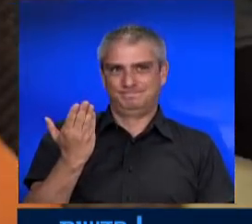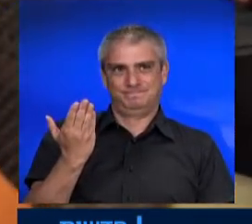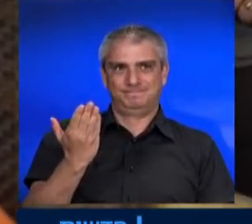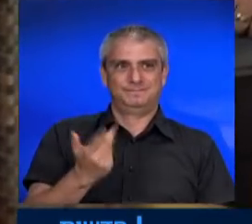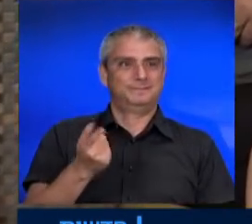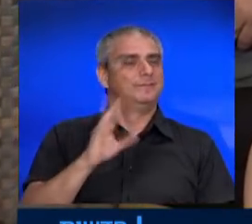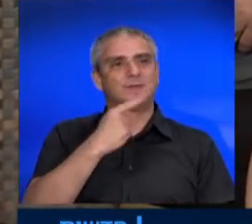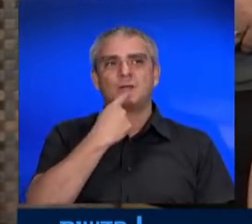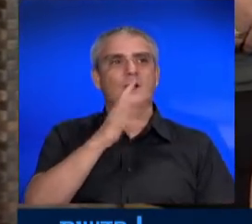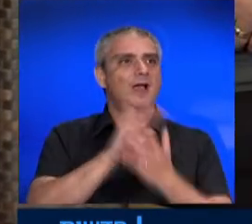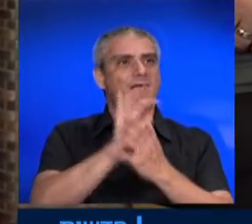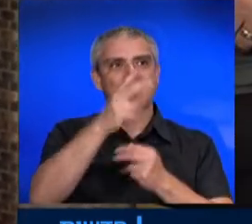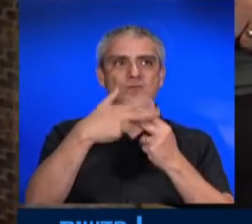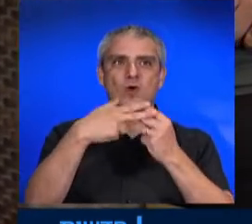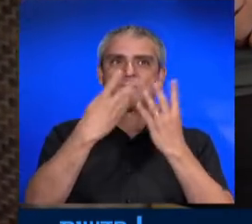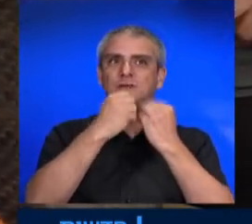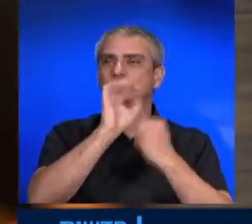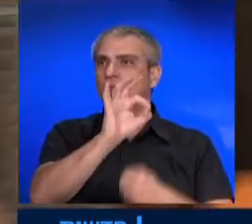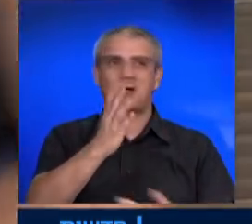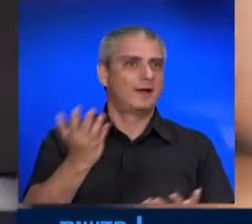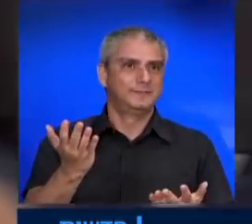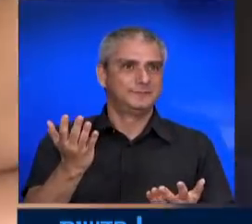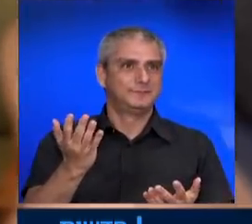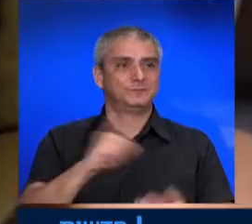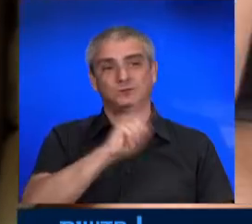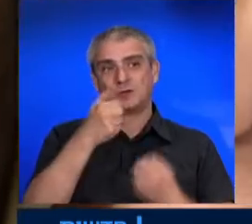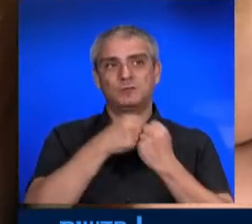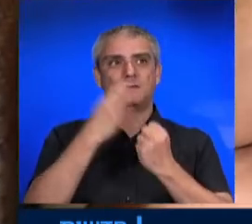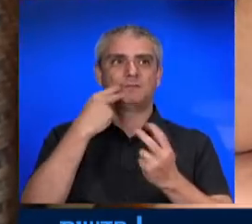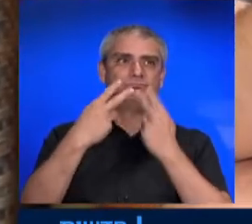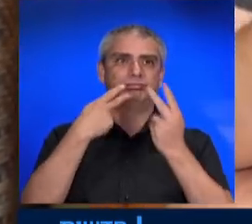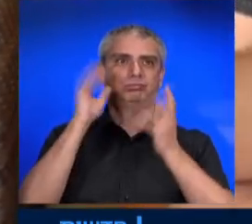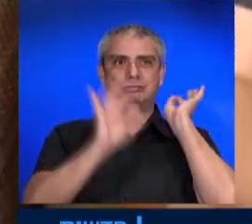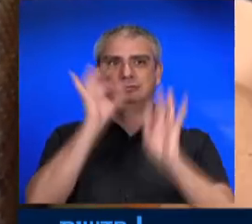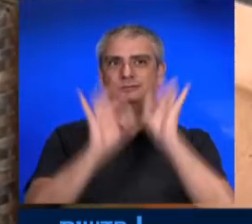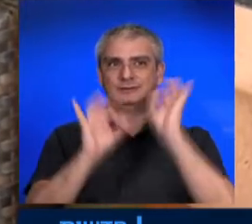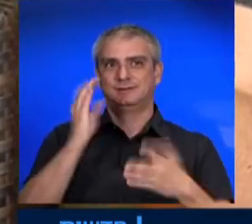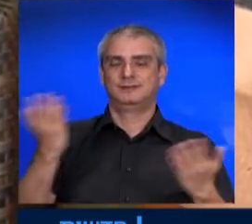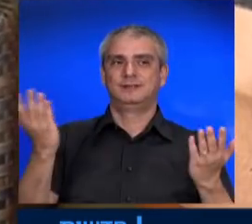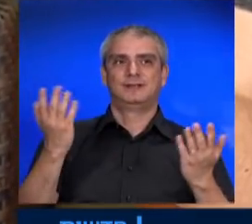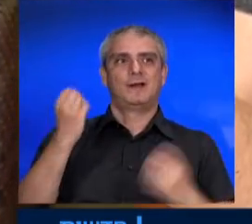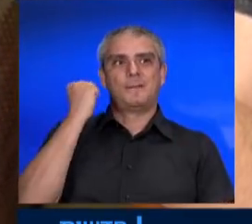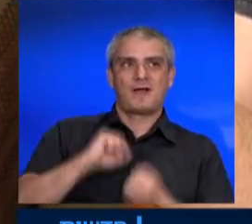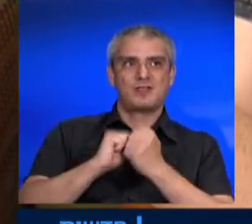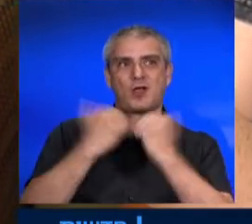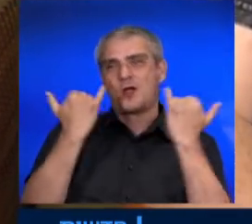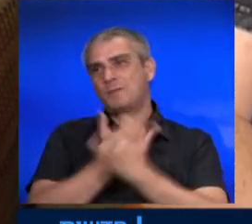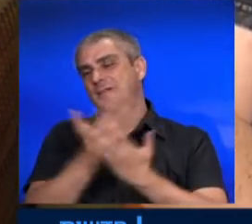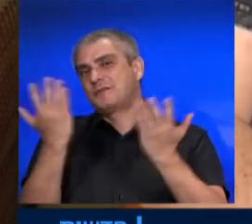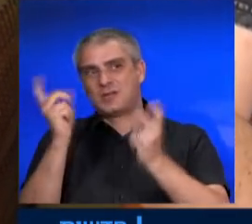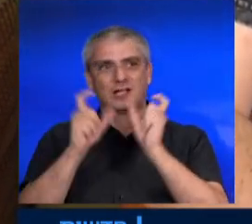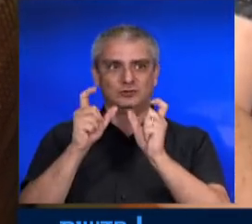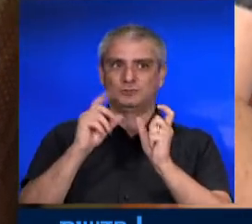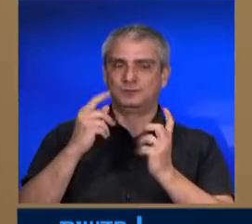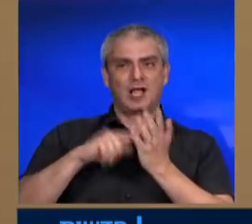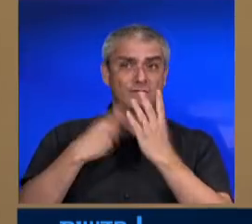מה אומרים החברים וקרובי המשפחה? כולם פה מתמודדים עם ריקושטים, בין אם בכוונה או לא בכוונה. אנשים יש כוונות מאוד